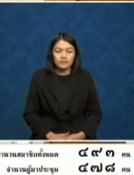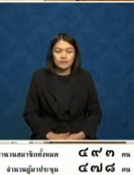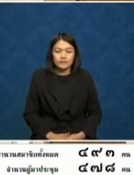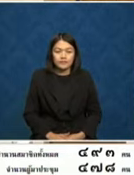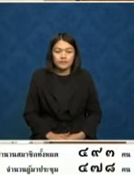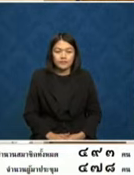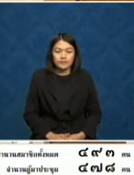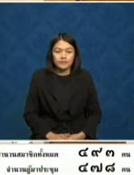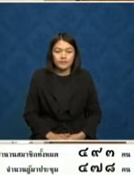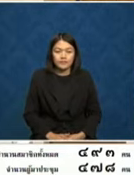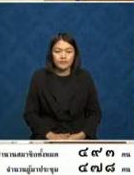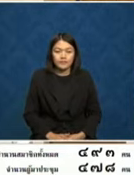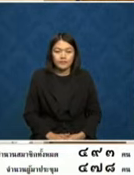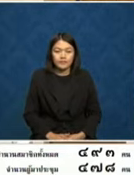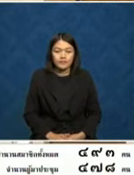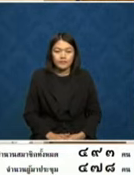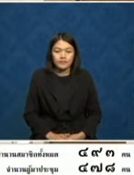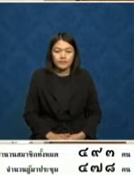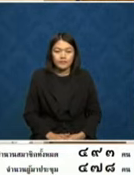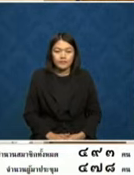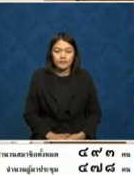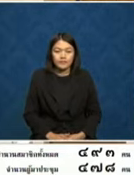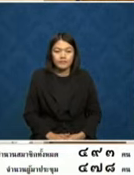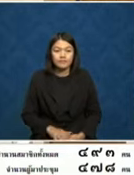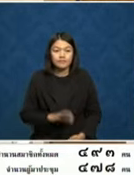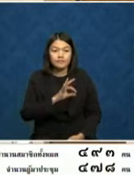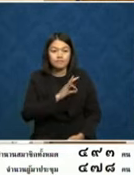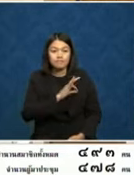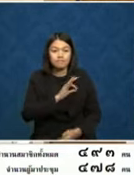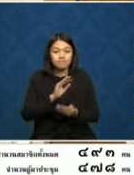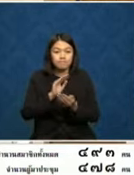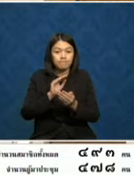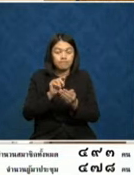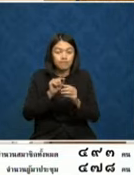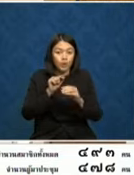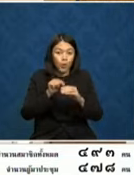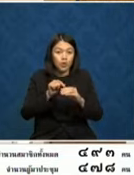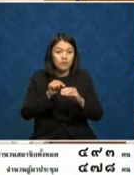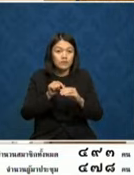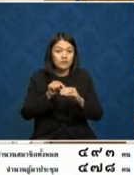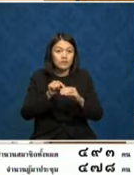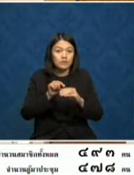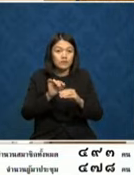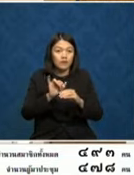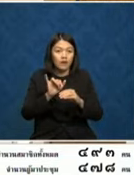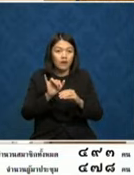ครับมีท่านสมาชิกท่านใดยังไม่ได้ลงคะแนนครับ